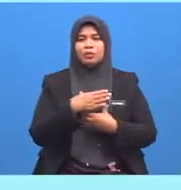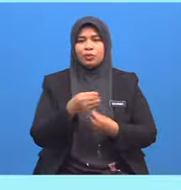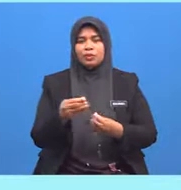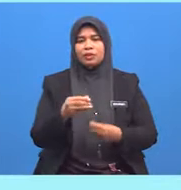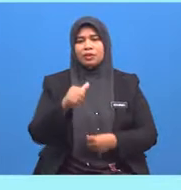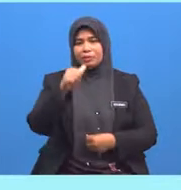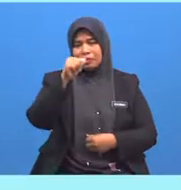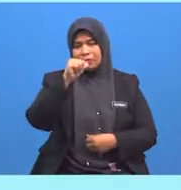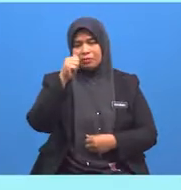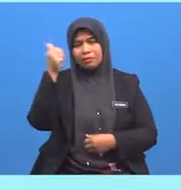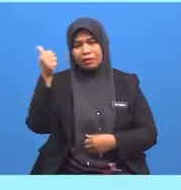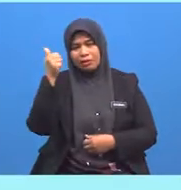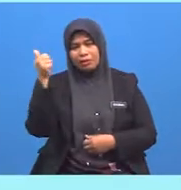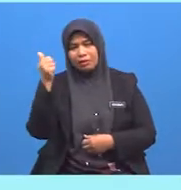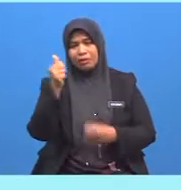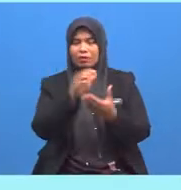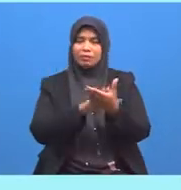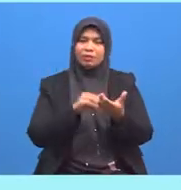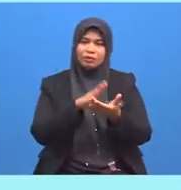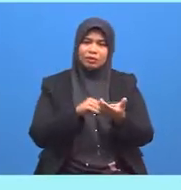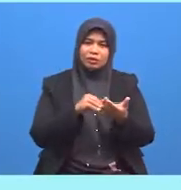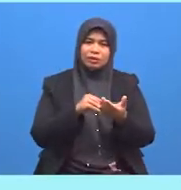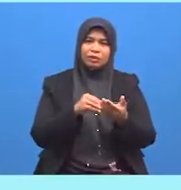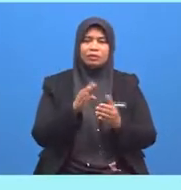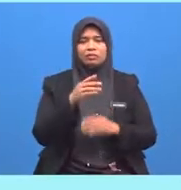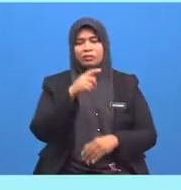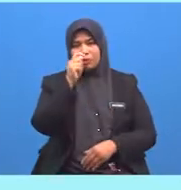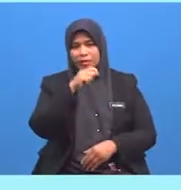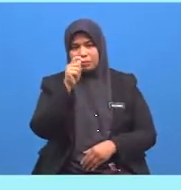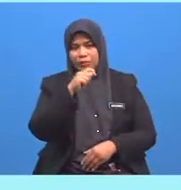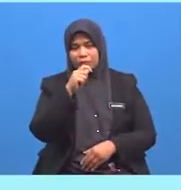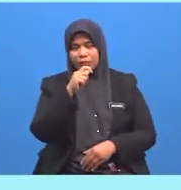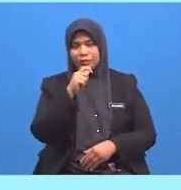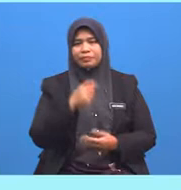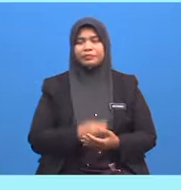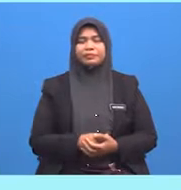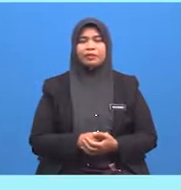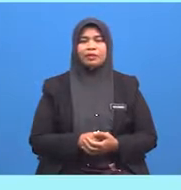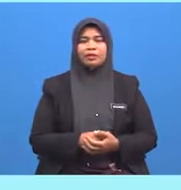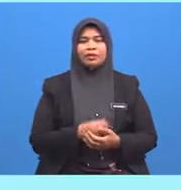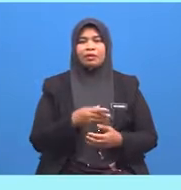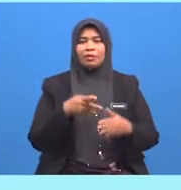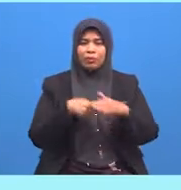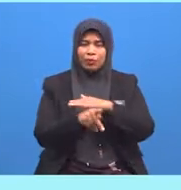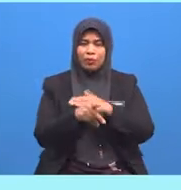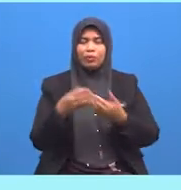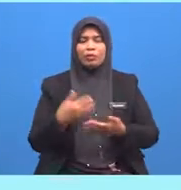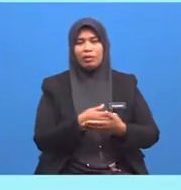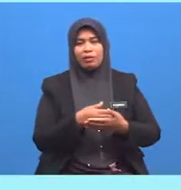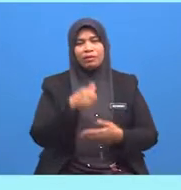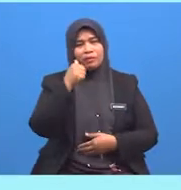minum arak berjudi berbohong menilik nasib dan membunuh anak